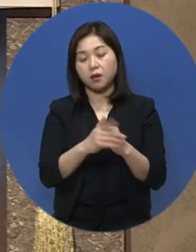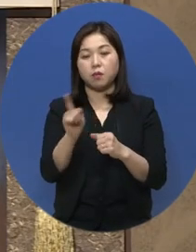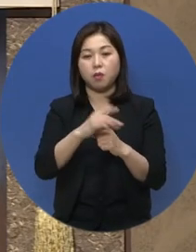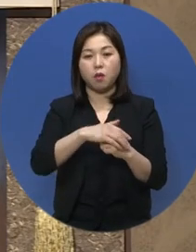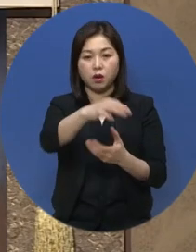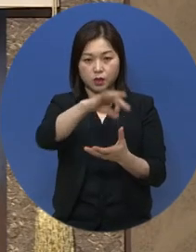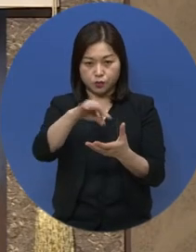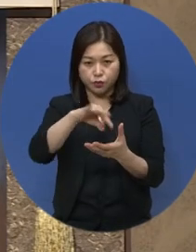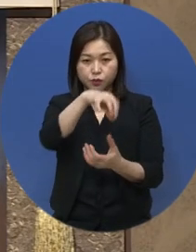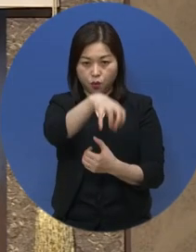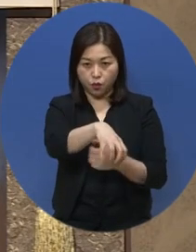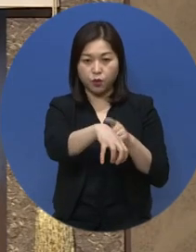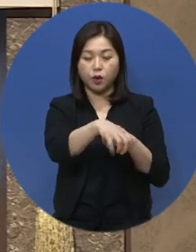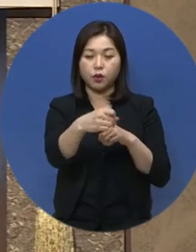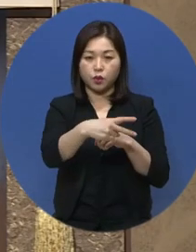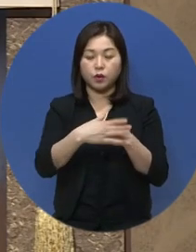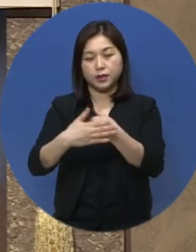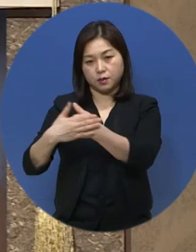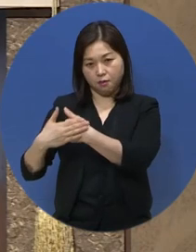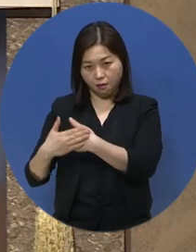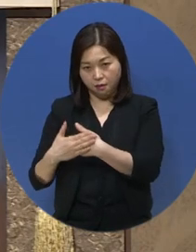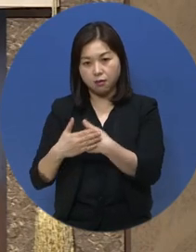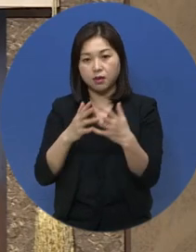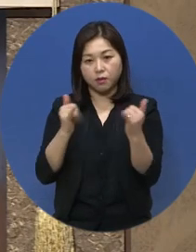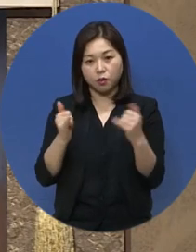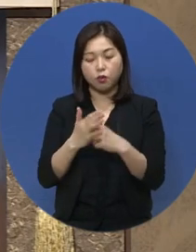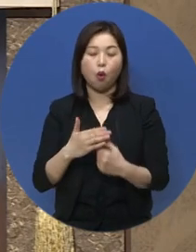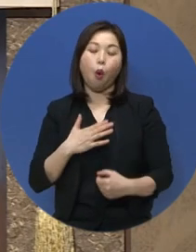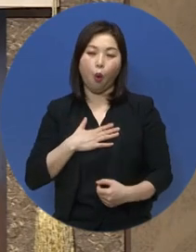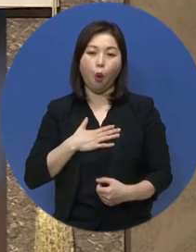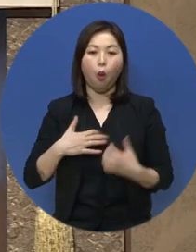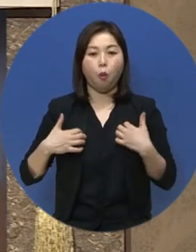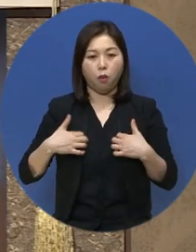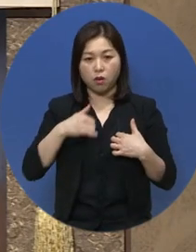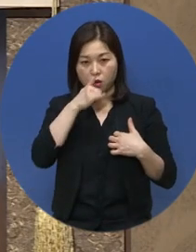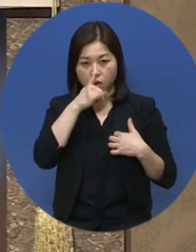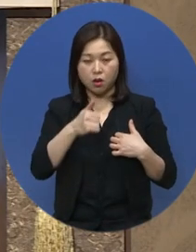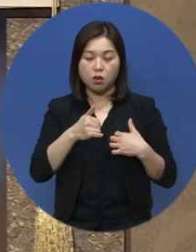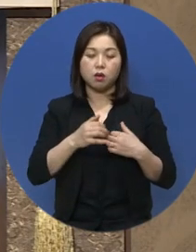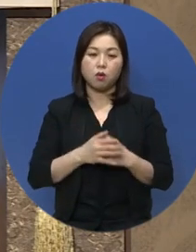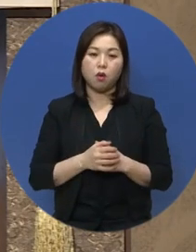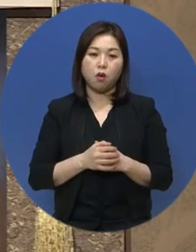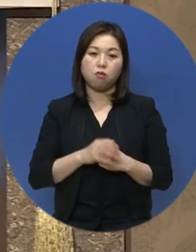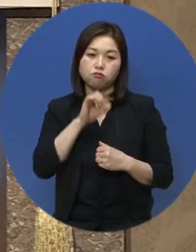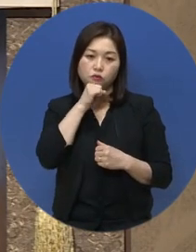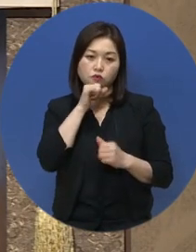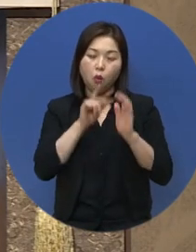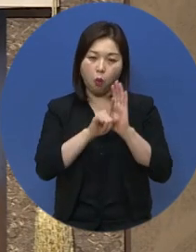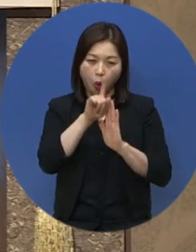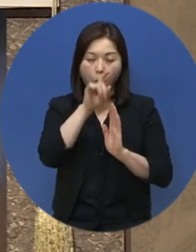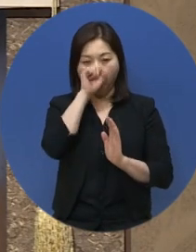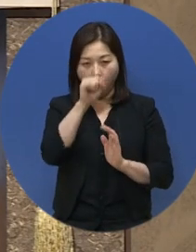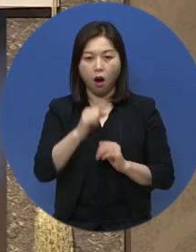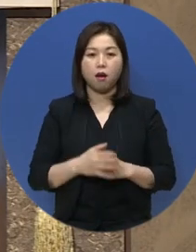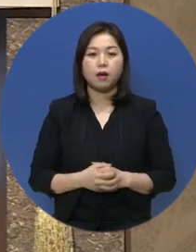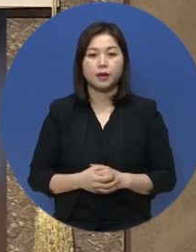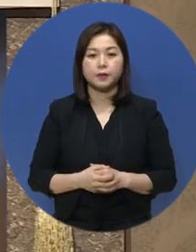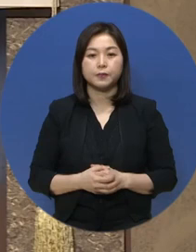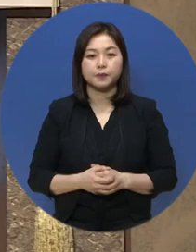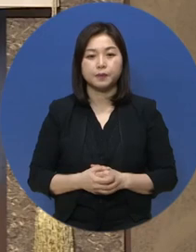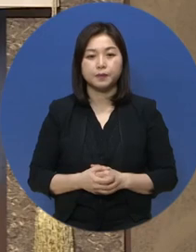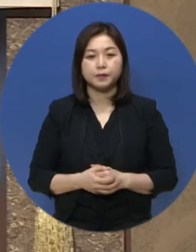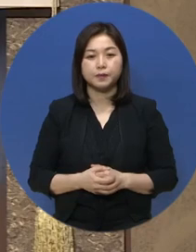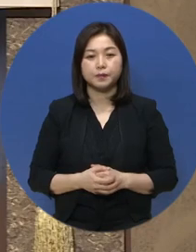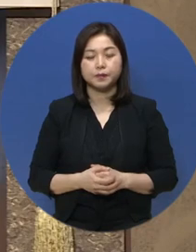또 기부하시는 분들도 만족해하고 또 높은 만족도를 저희가 자랑하고 있습니다. 이왕이면 그